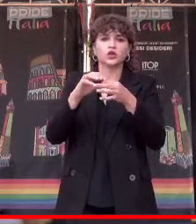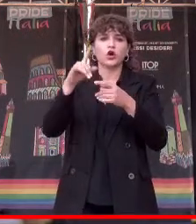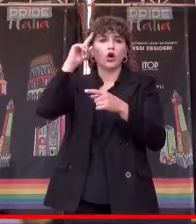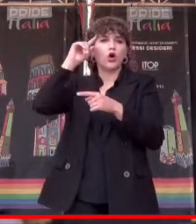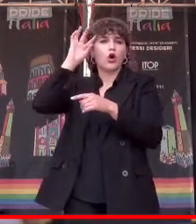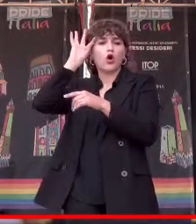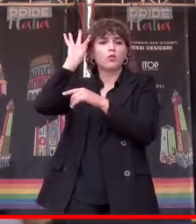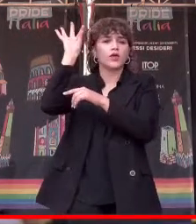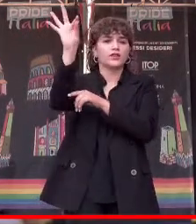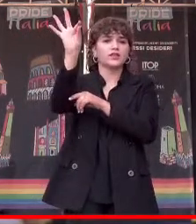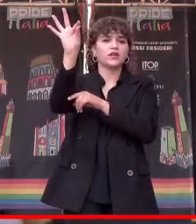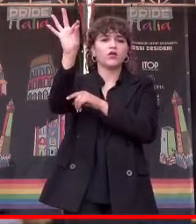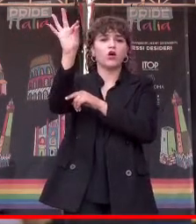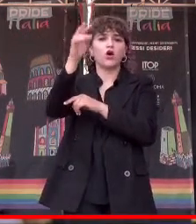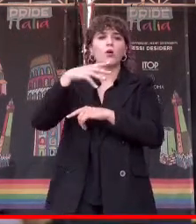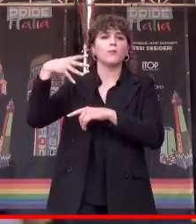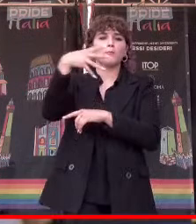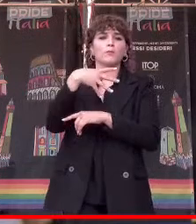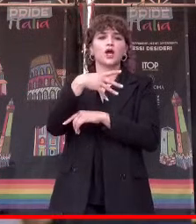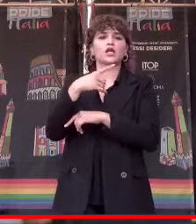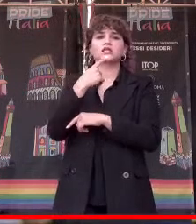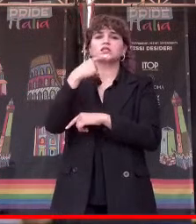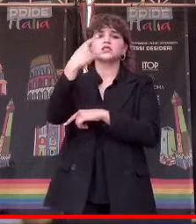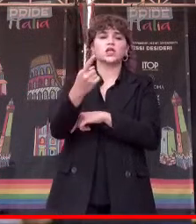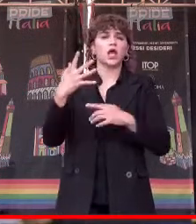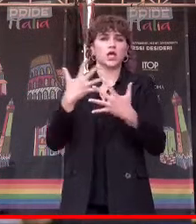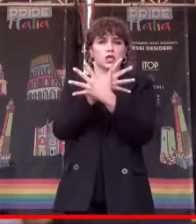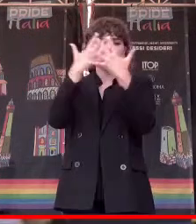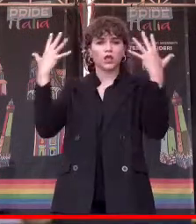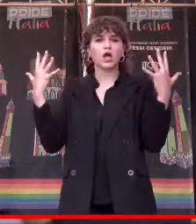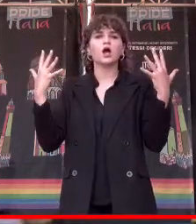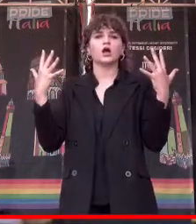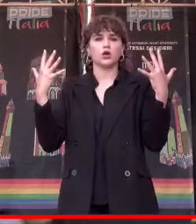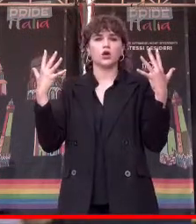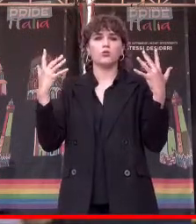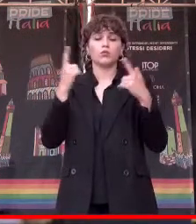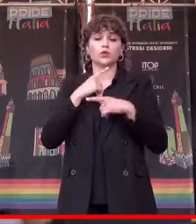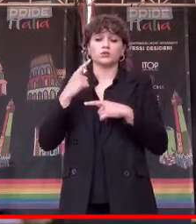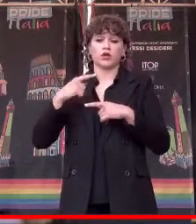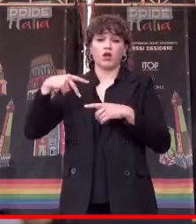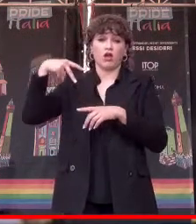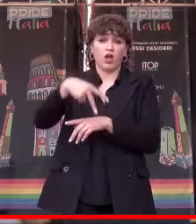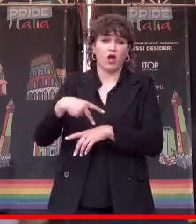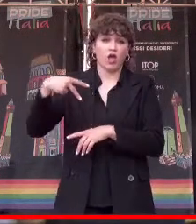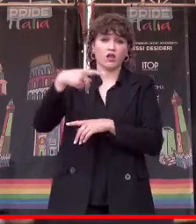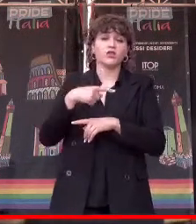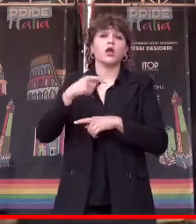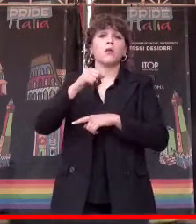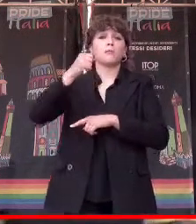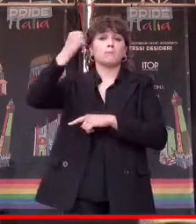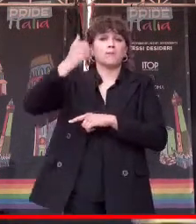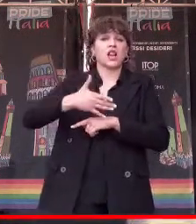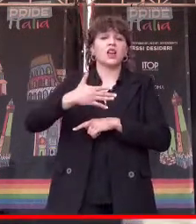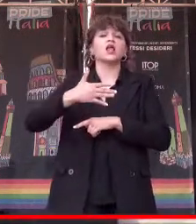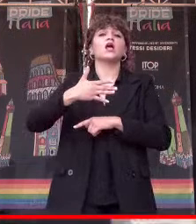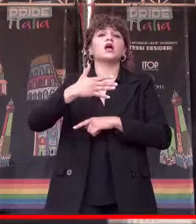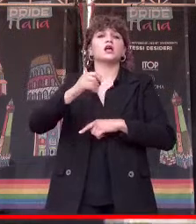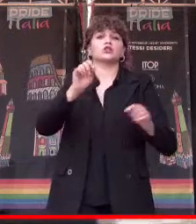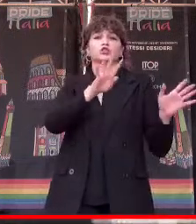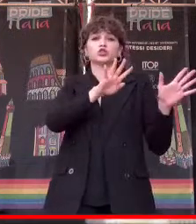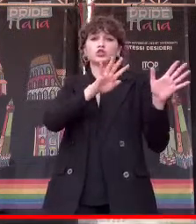che effettivamente ci sta dando purtroppo molti anni dopo l'86, e ve lo dice un sindaco